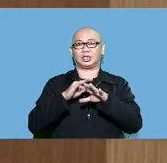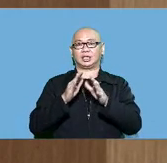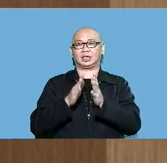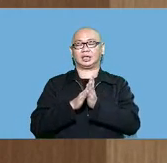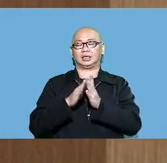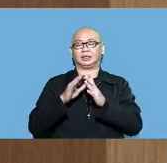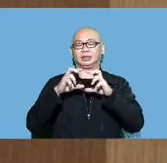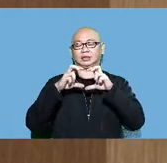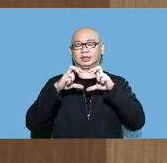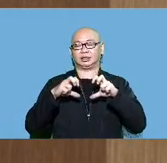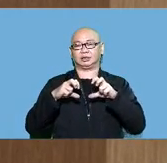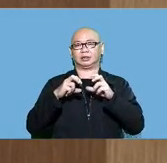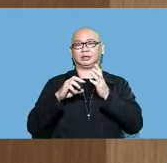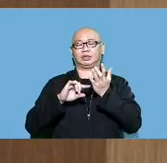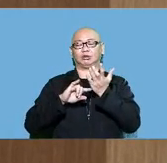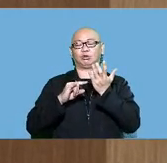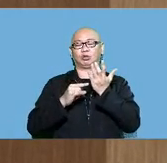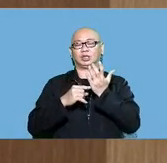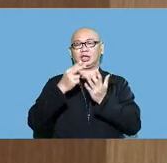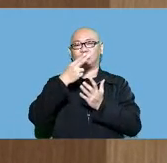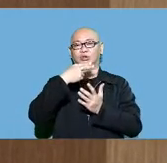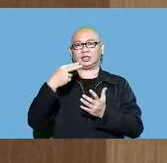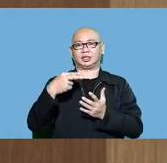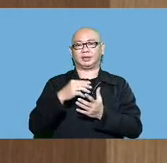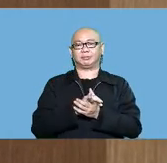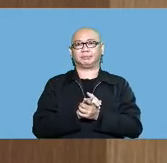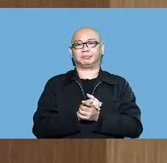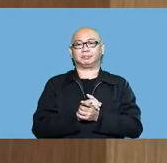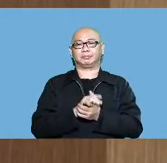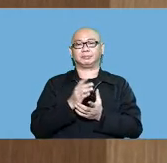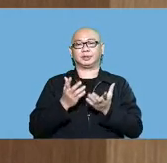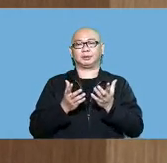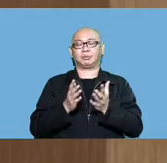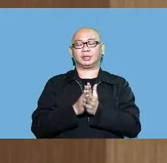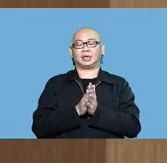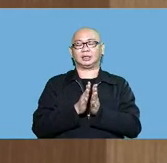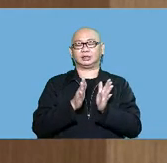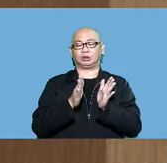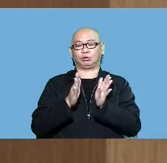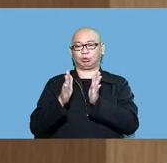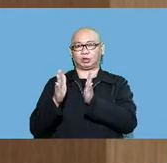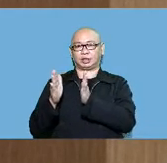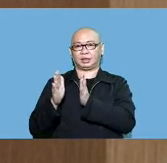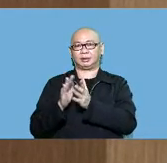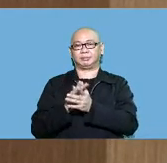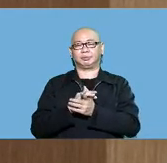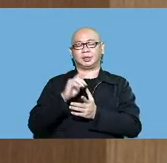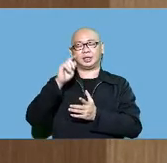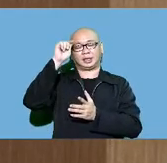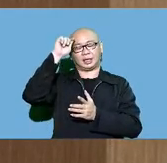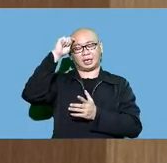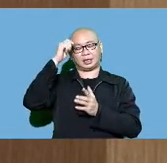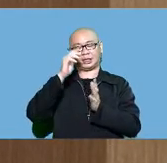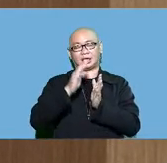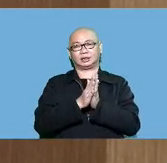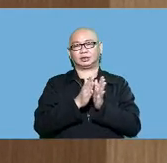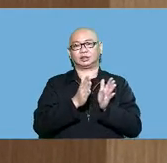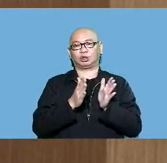Teknologi Republik Indonesia menimbang dan seterusnya mengingat dan